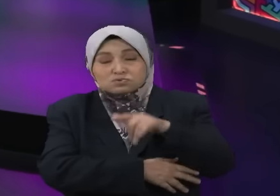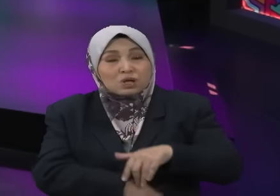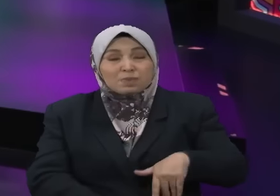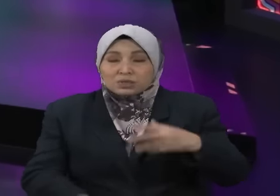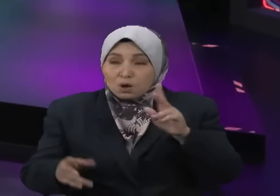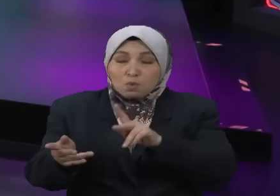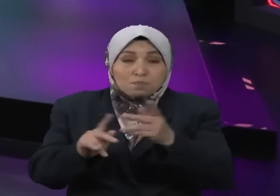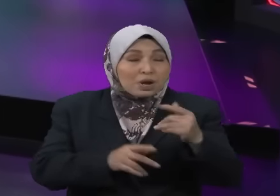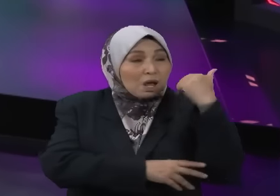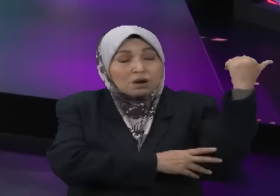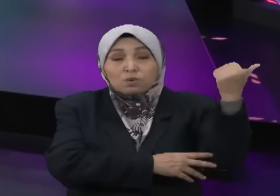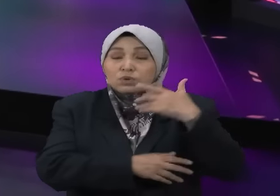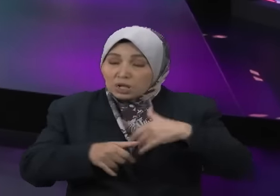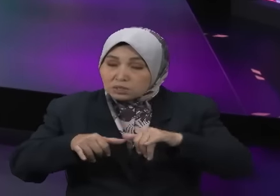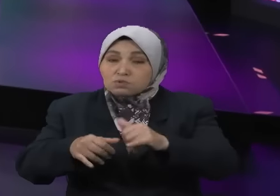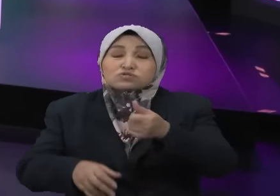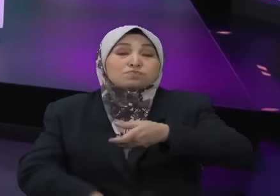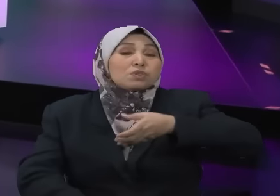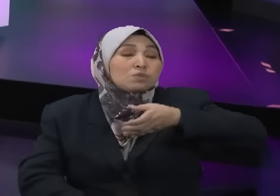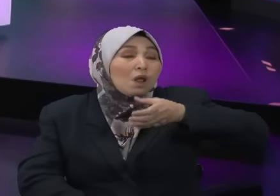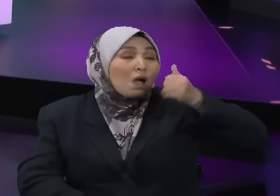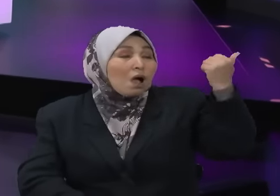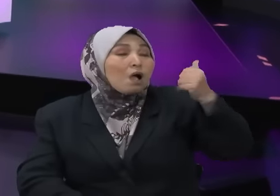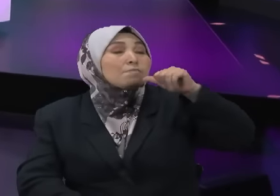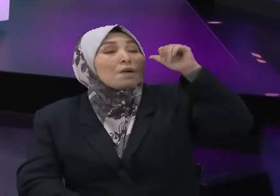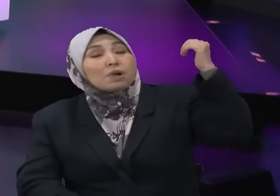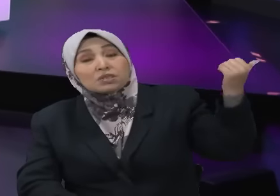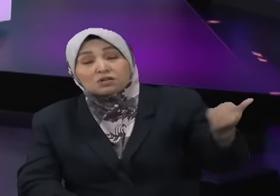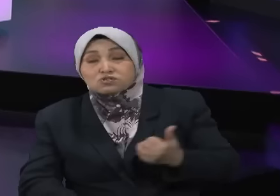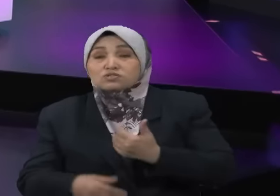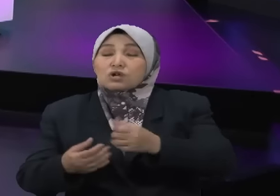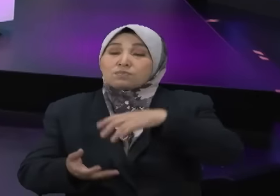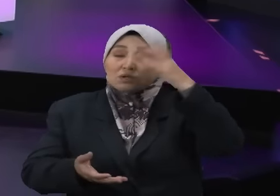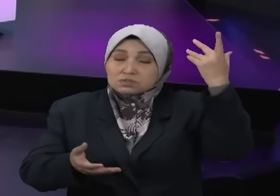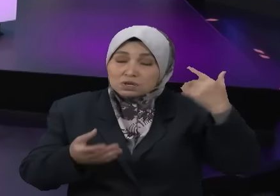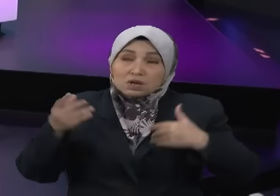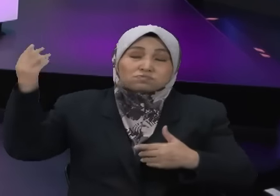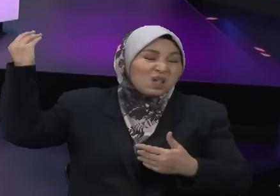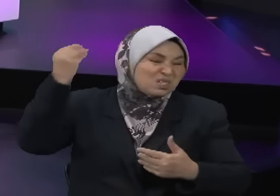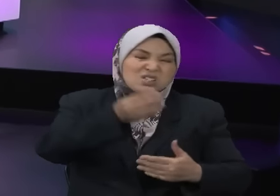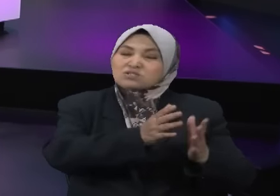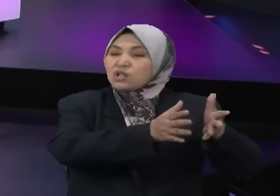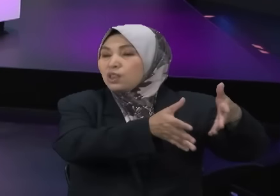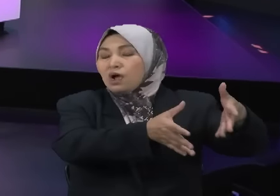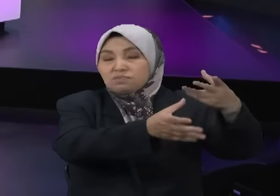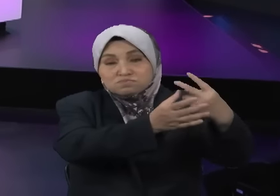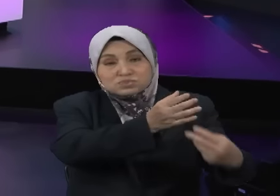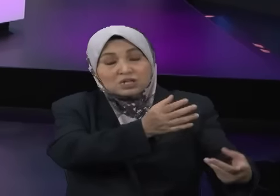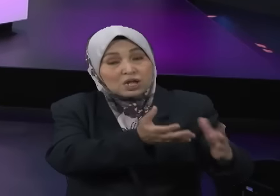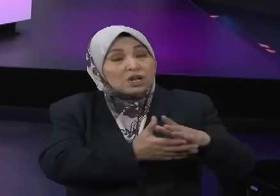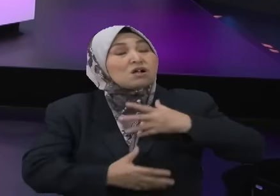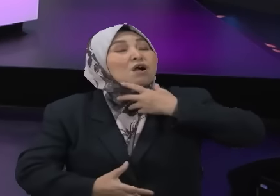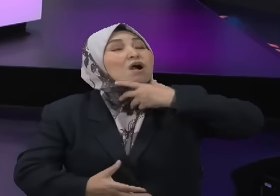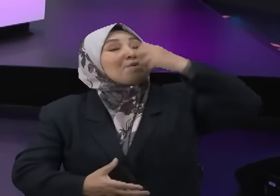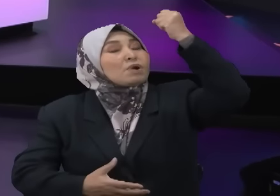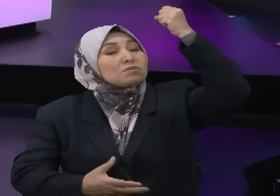mengorbankan arak aku Aku nak terus minum jadi dia hidup dalam senang lenang dan Allah subhanahuala memang dengan sengaja membiarkan mereka tenggelam agar bila nyawa mereka